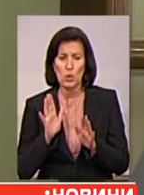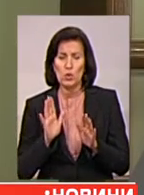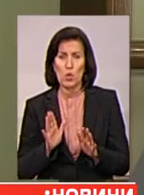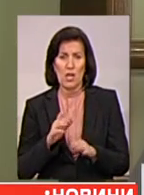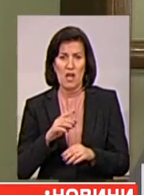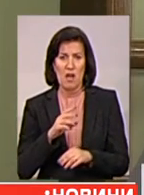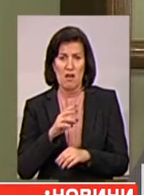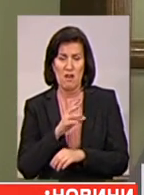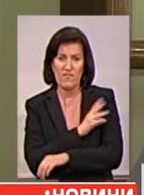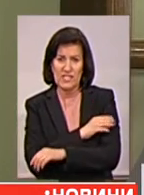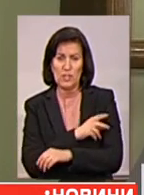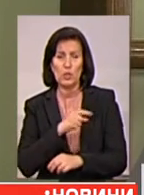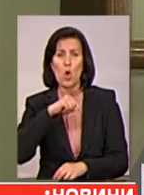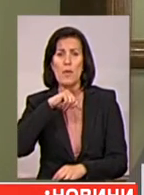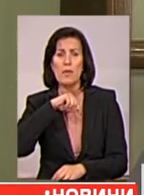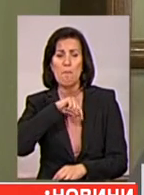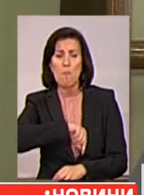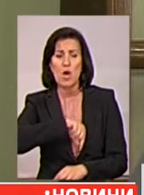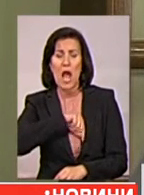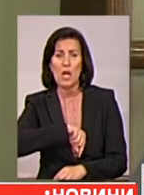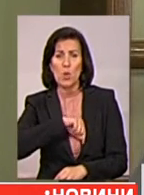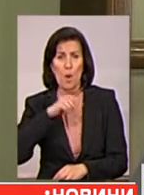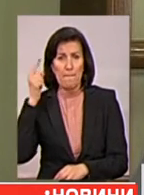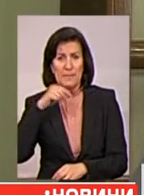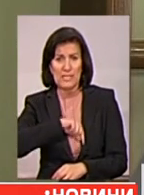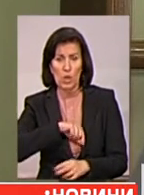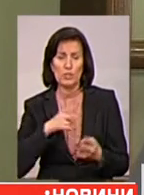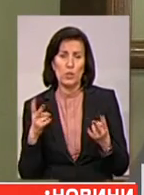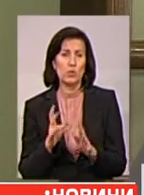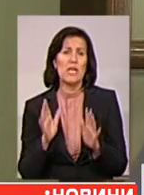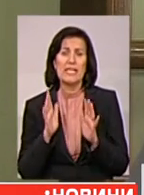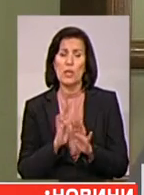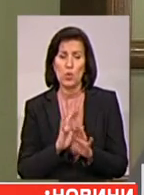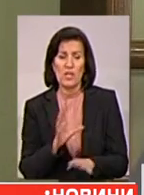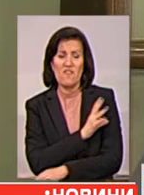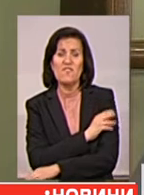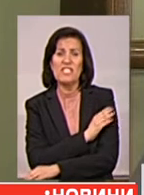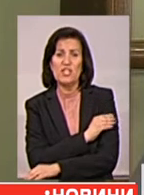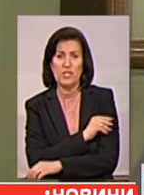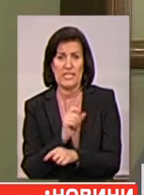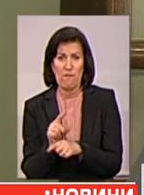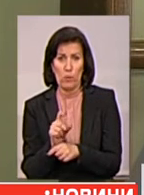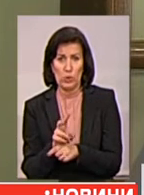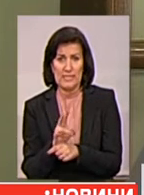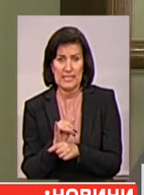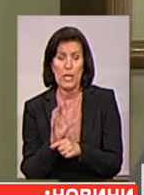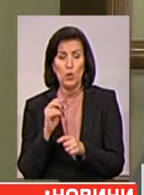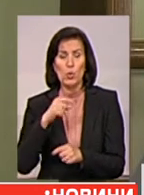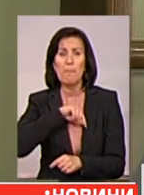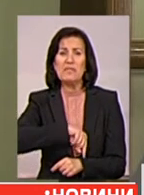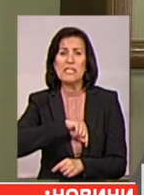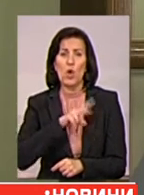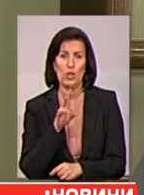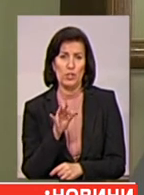але й морально, і психологічно. Поэтому нужно не тільки фізичні функції, а й